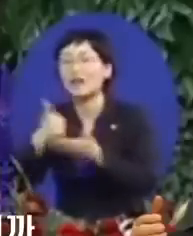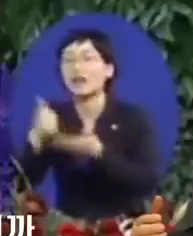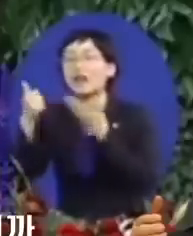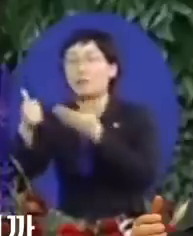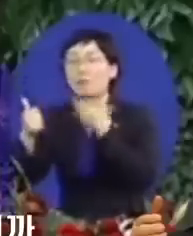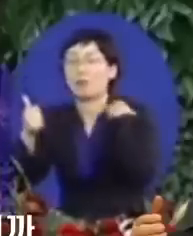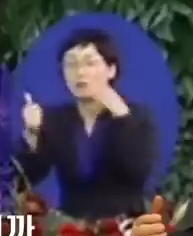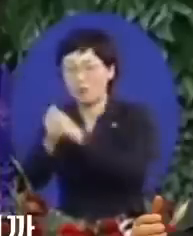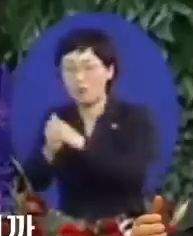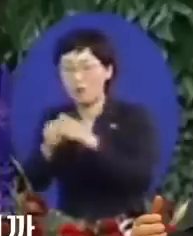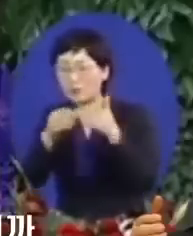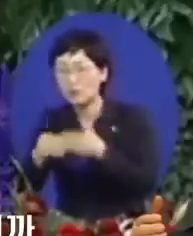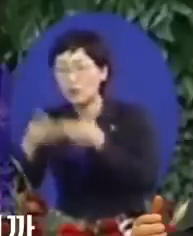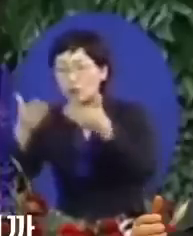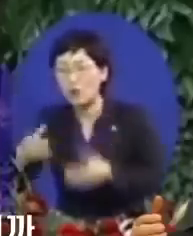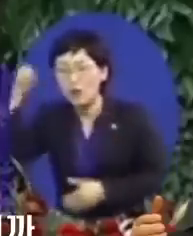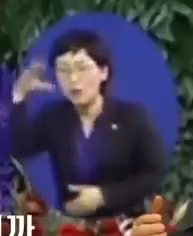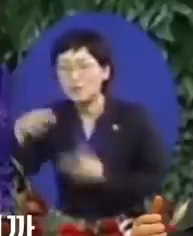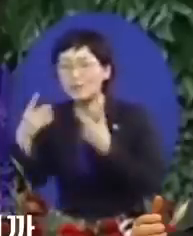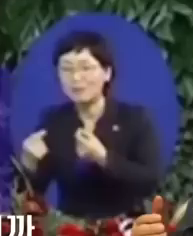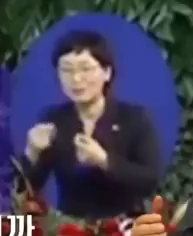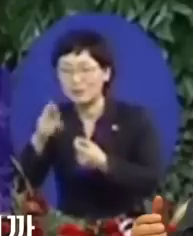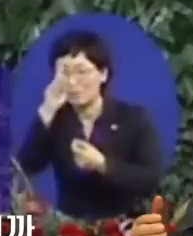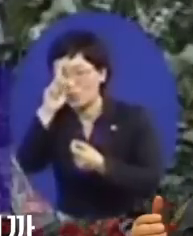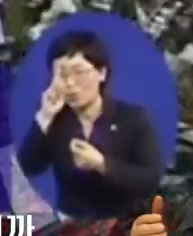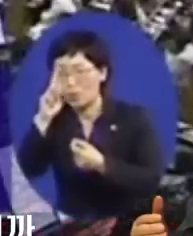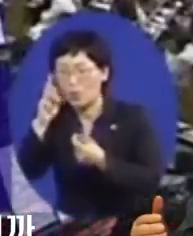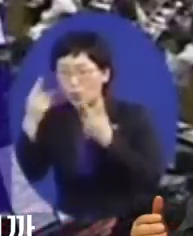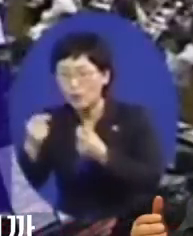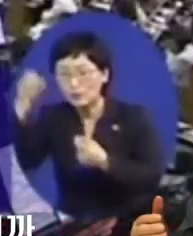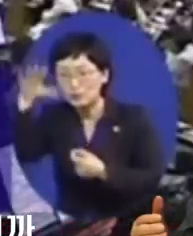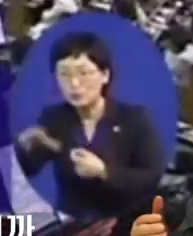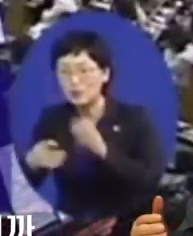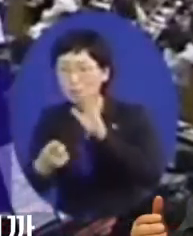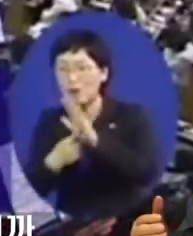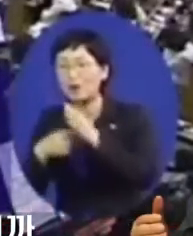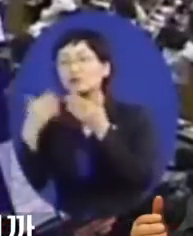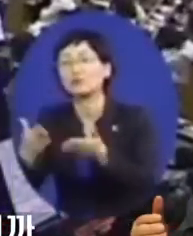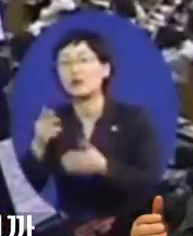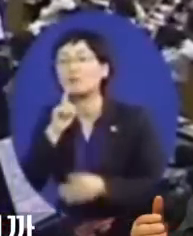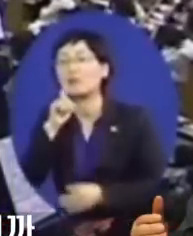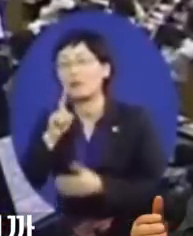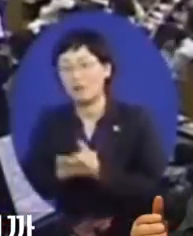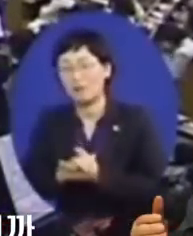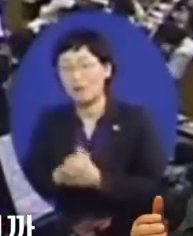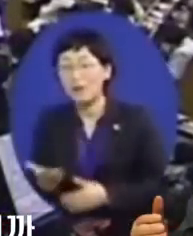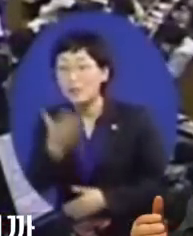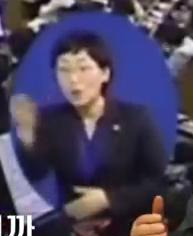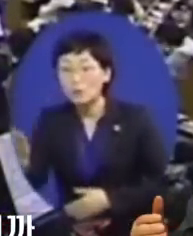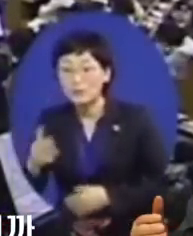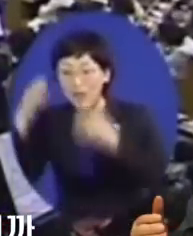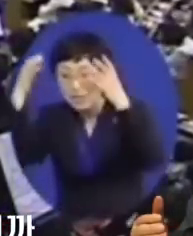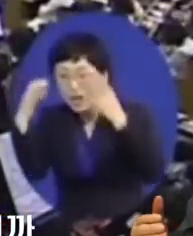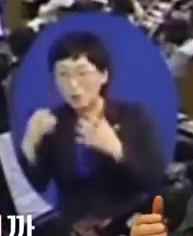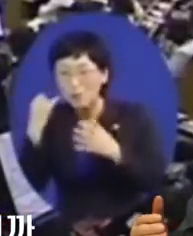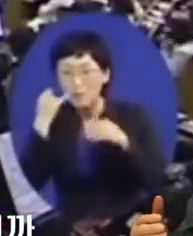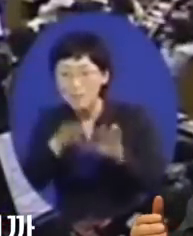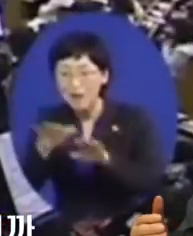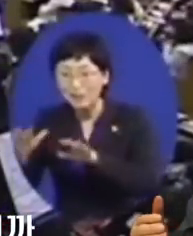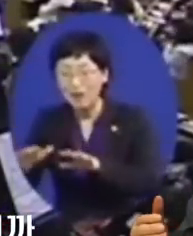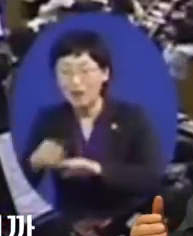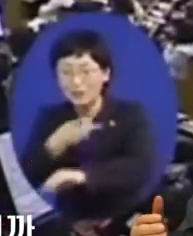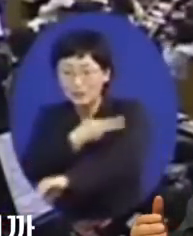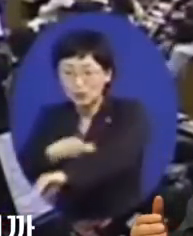너희를 빛같이 나타내시며 내 공의를 증오의 빛같이 하시라고 말씀한 것입니다. 여름 바닷가에 가면 수영장에 가면